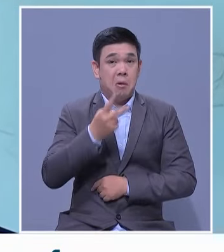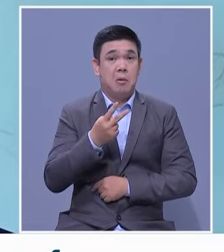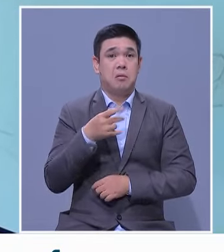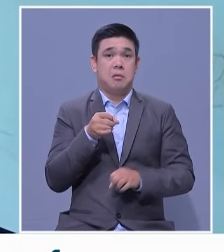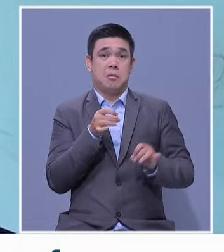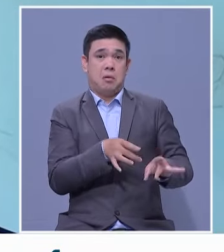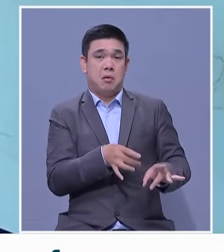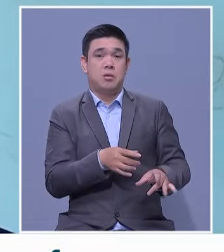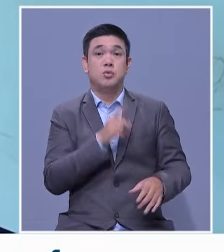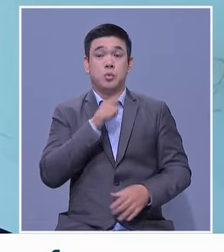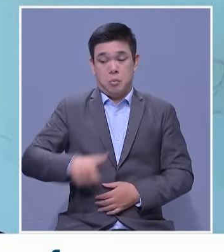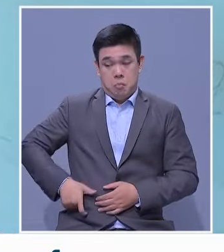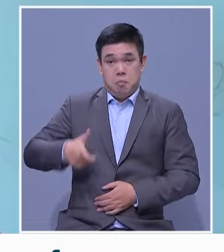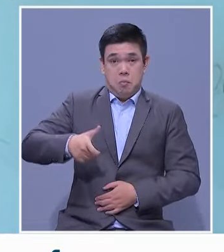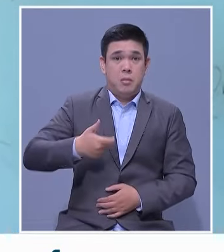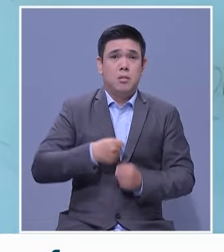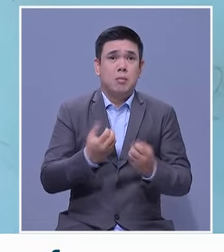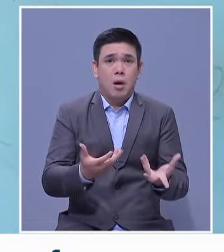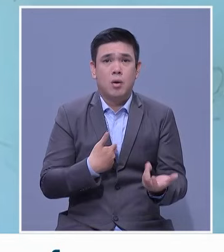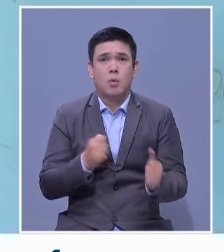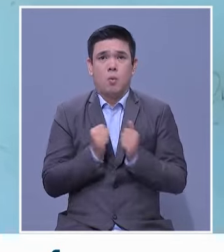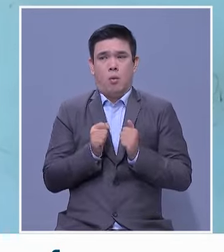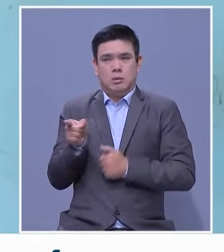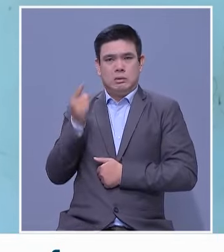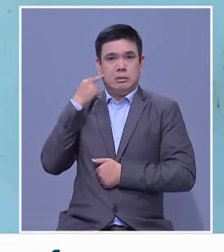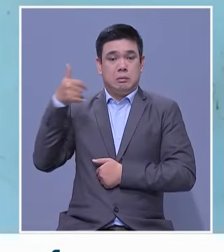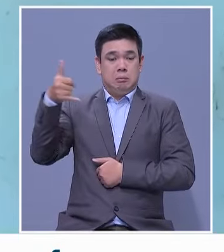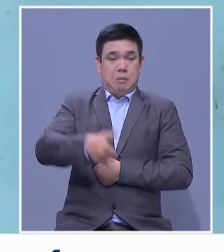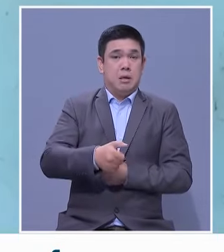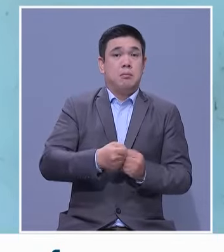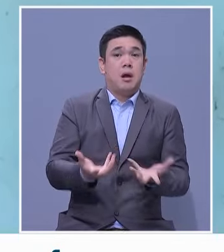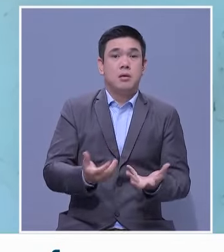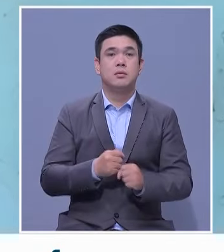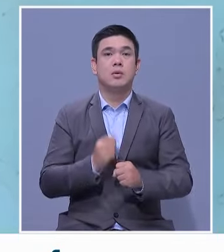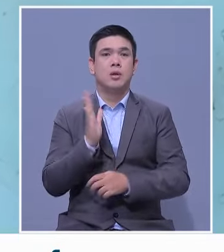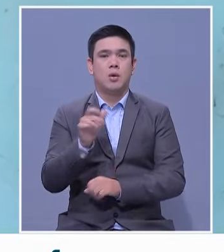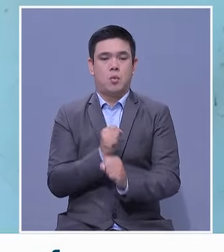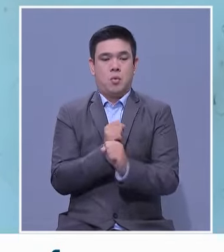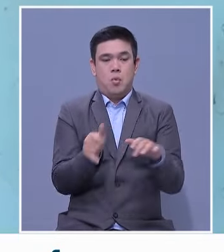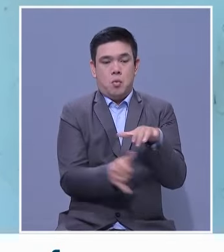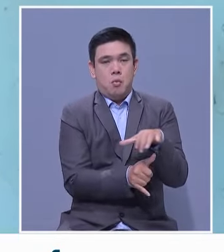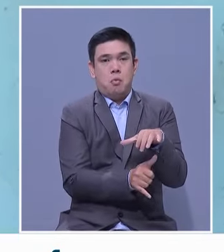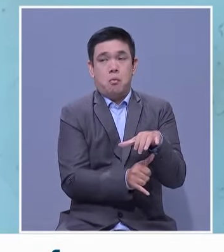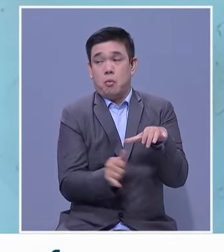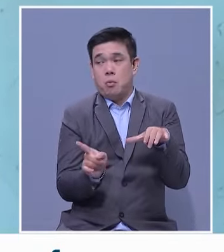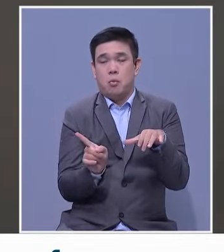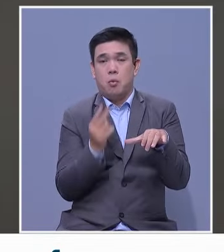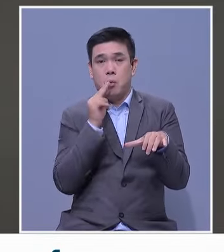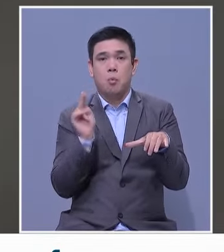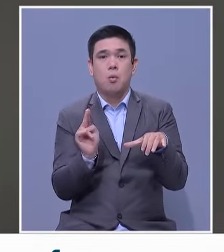การณ์อะไรเกิดขึ้นถ้าเขามีปืนถ้าเขามีอะไรเพราะว่าทางออกมีทางเดียวเกิดถ้าเขามีปืนเข้าแบบนี้ทุกคนก็ต้องอยู่ด้านในออกมาในไม่ได้อยู่